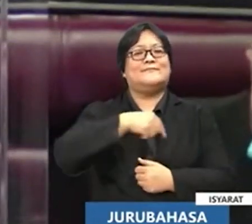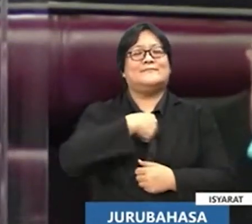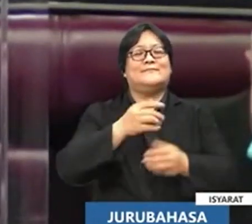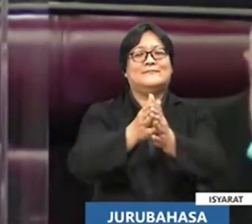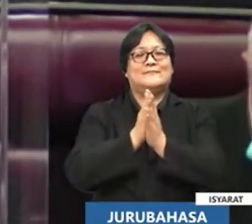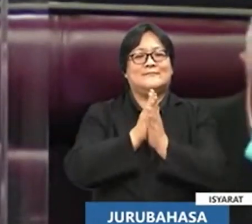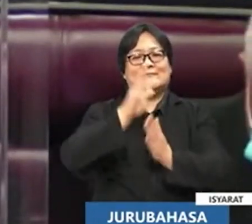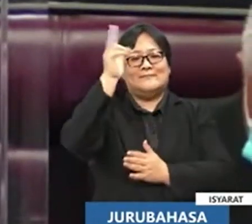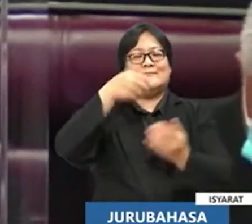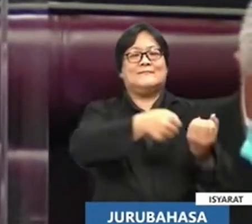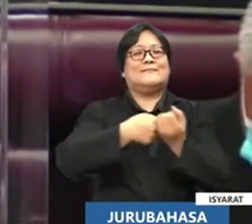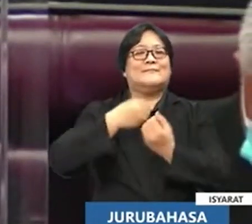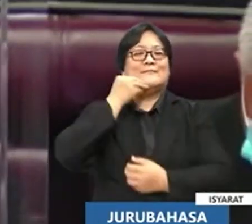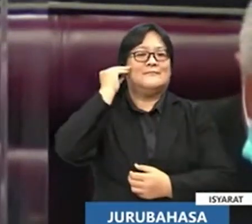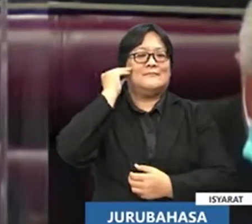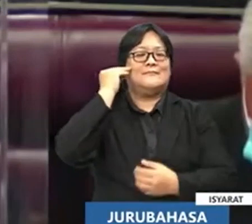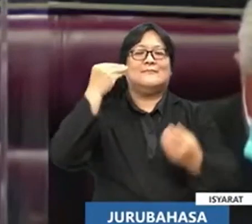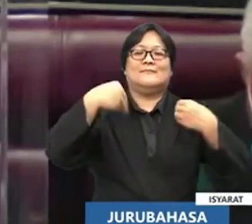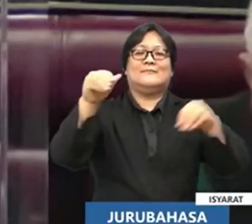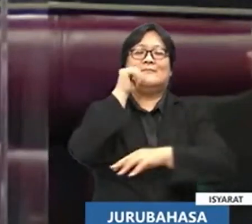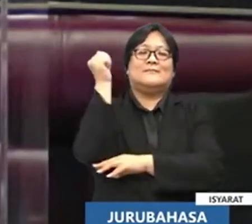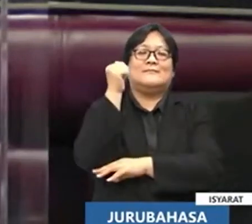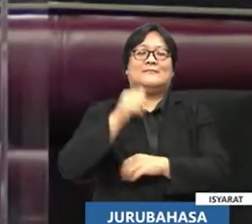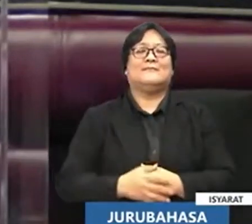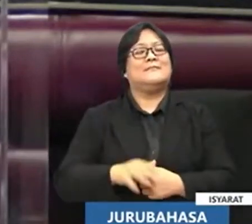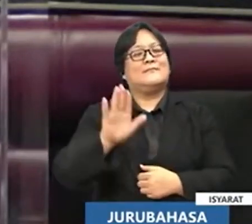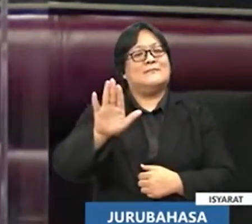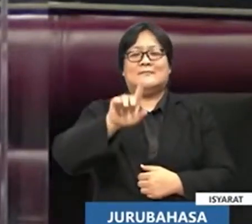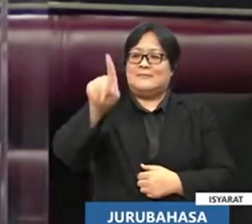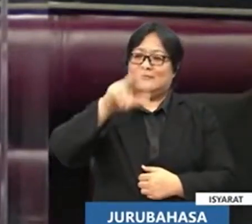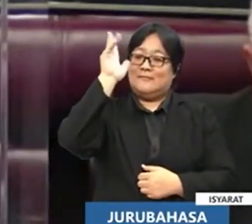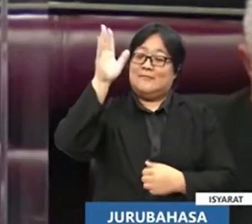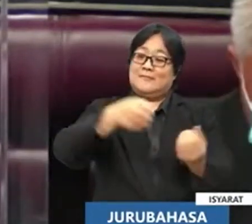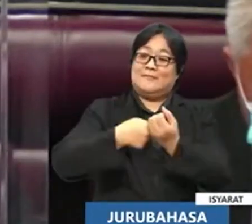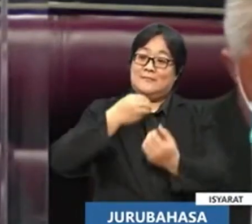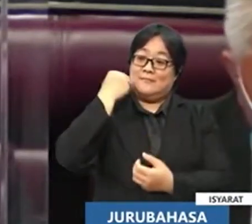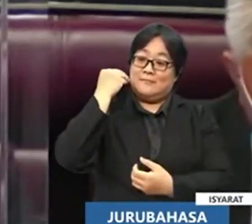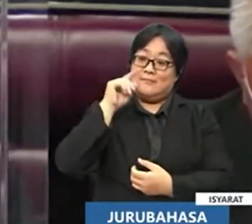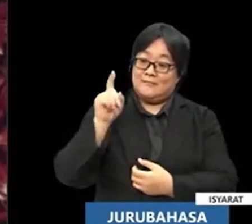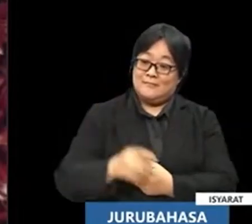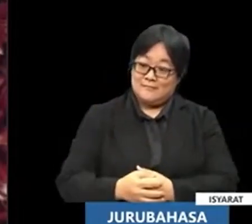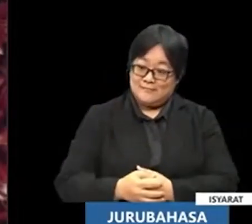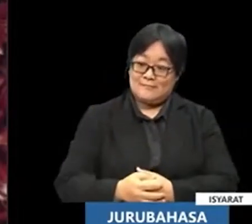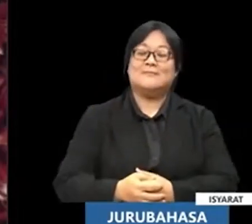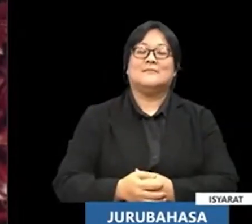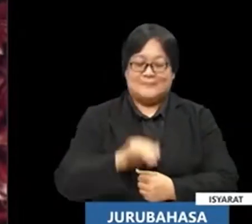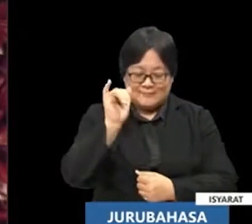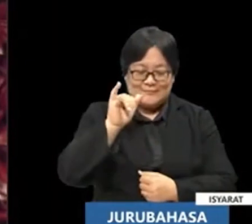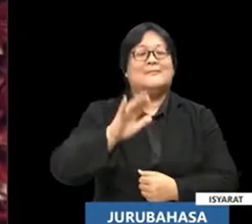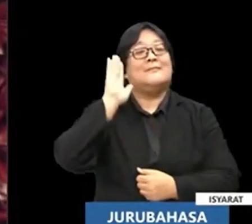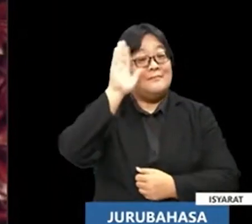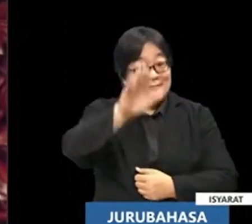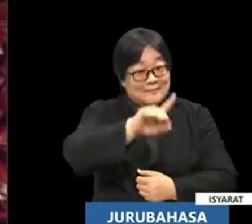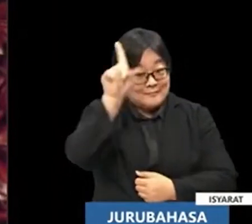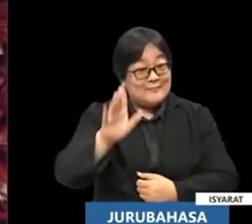minta kerajaan tagek balik penjualan Arab sebuah Adakah kerajaan akan tarik balik pencegahan Raja anakan